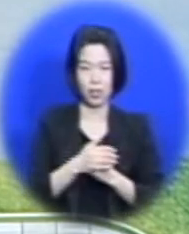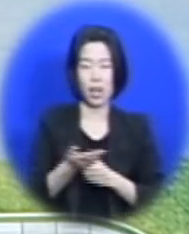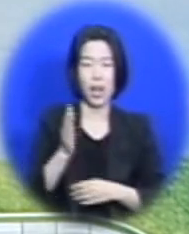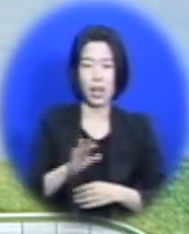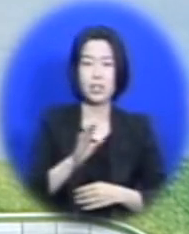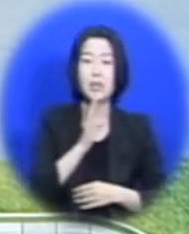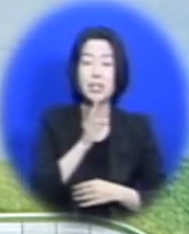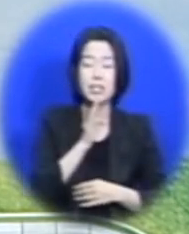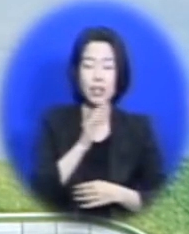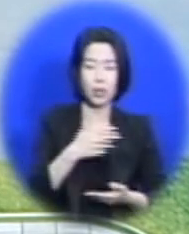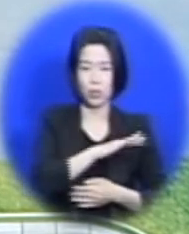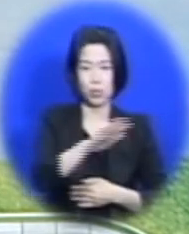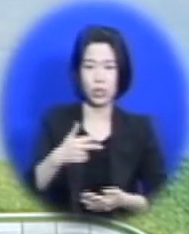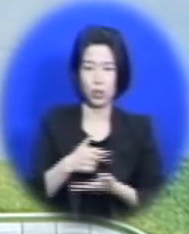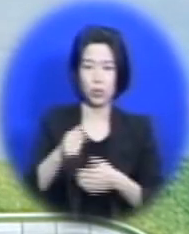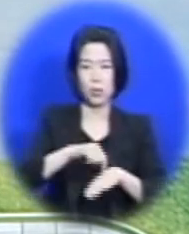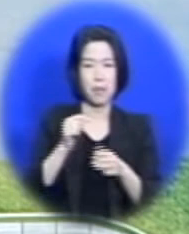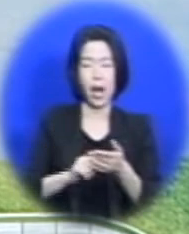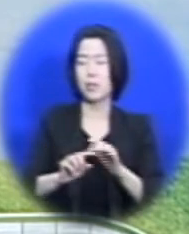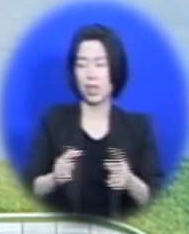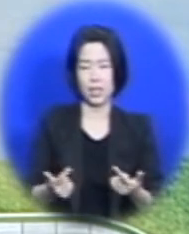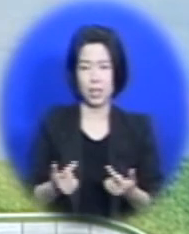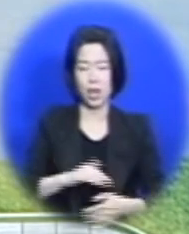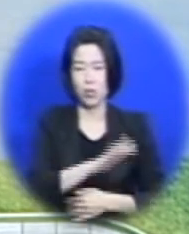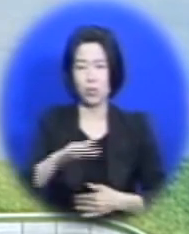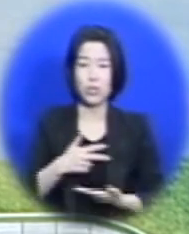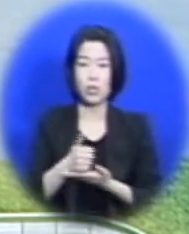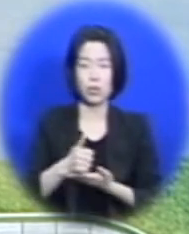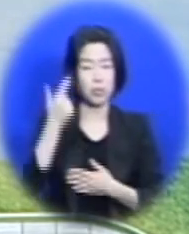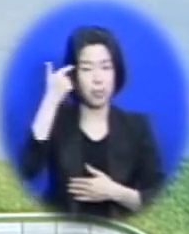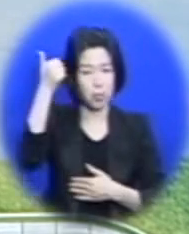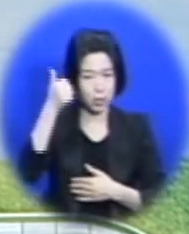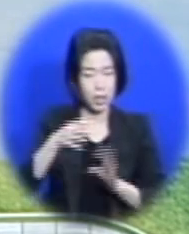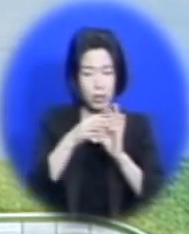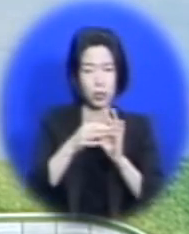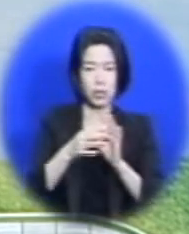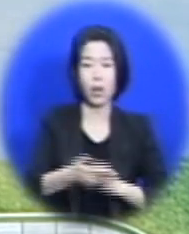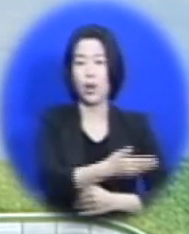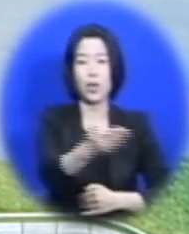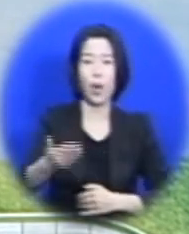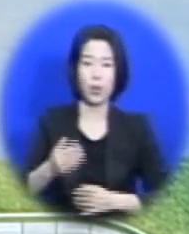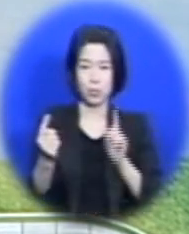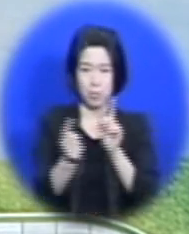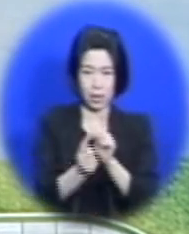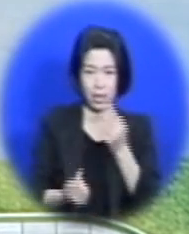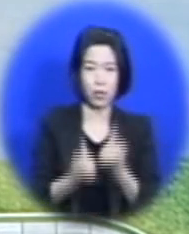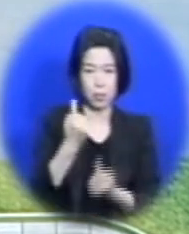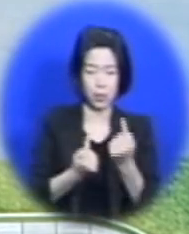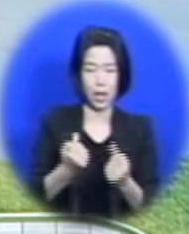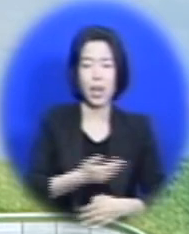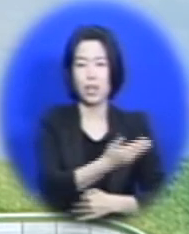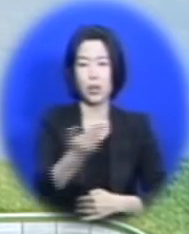우리 주님의 마음은 그렇지가 않습니다. 우리 주님은 목사를 통해서 여러분들을 만나기보다